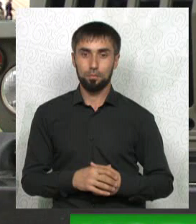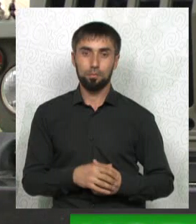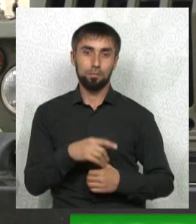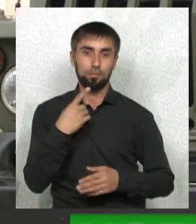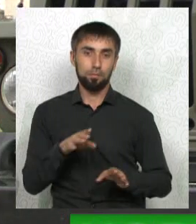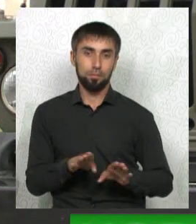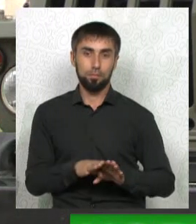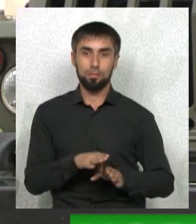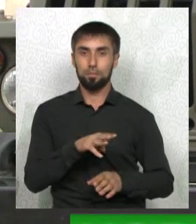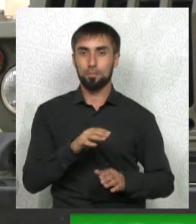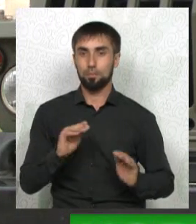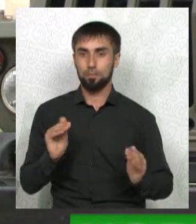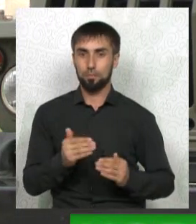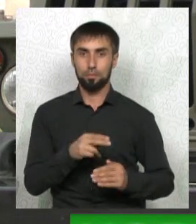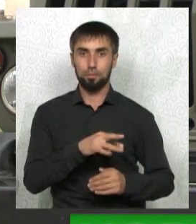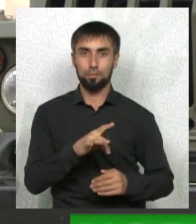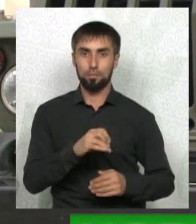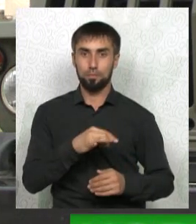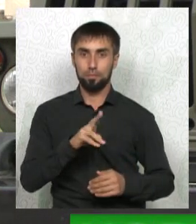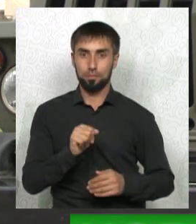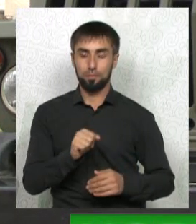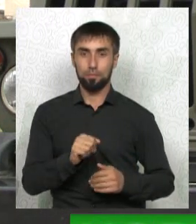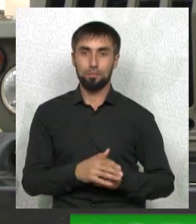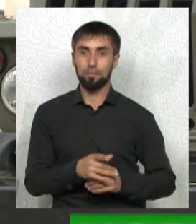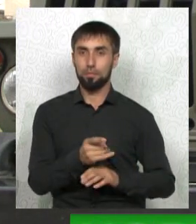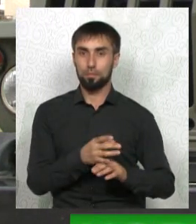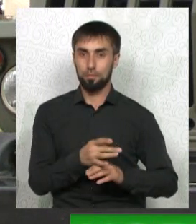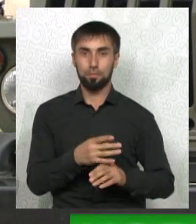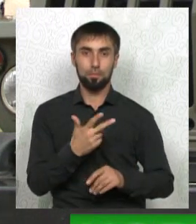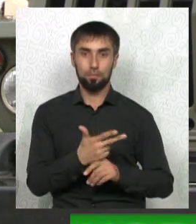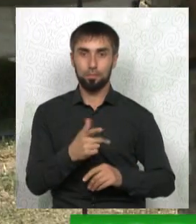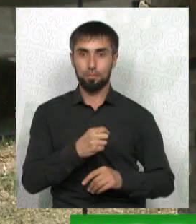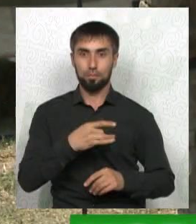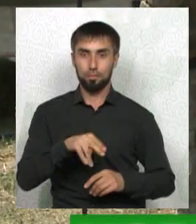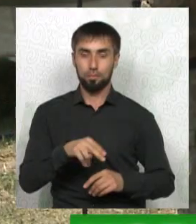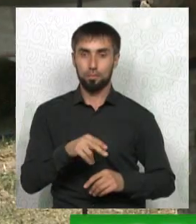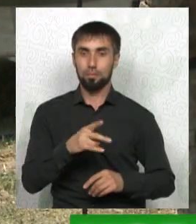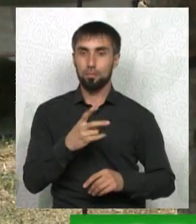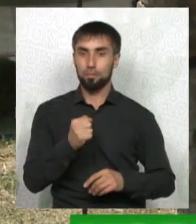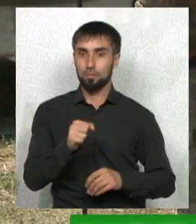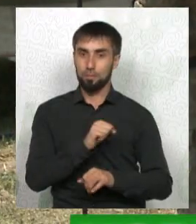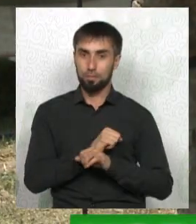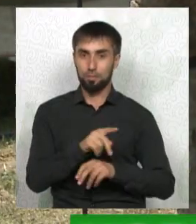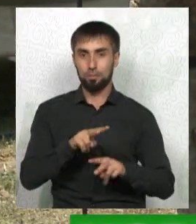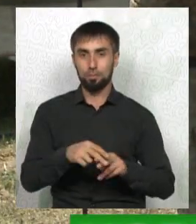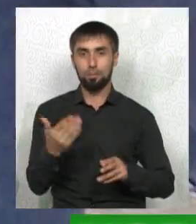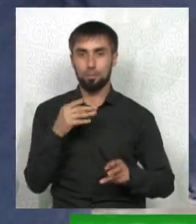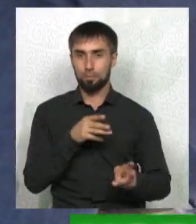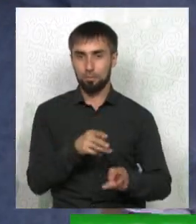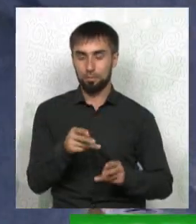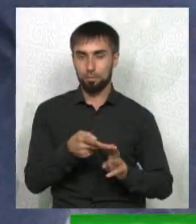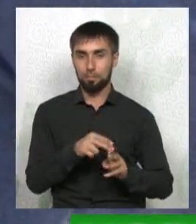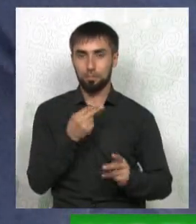скажем так, минимальной перезарядки выстрелить 3 залпа. А на привале давно затоплена печка.